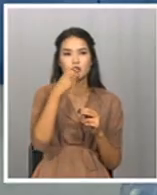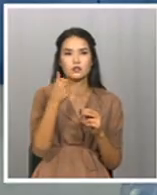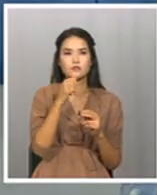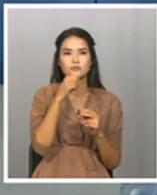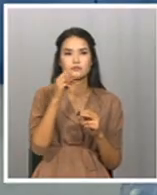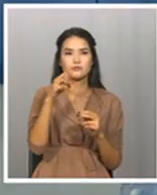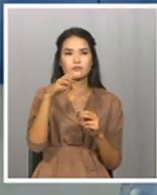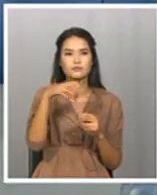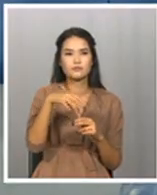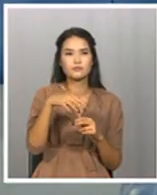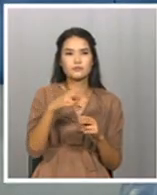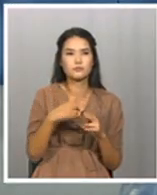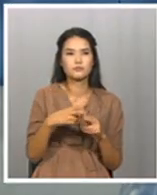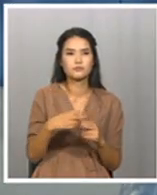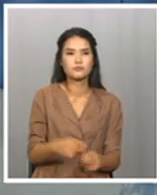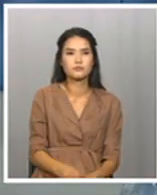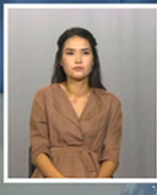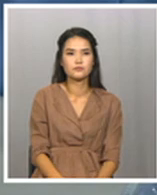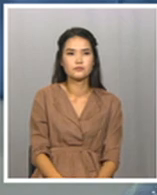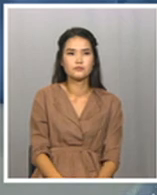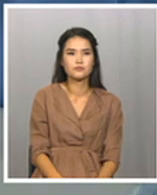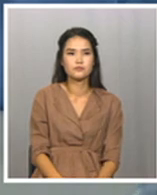қышқылмен бейтараптаймыз.